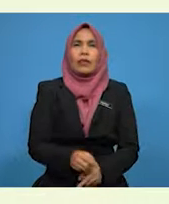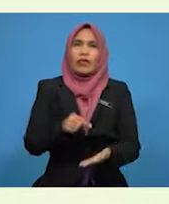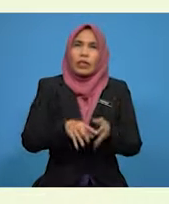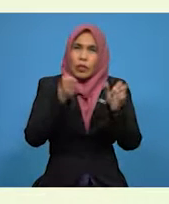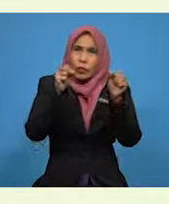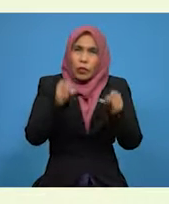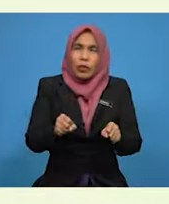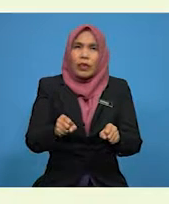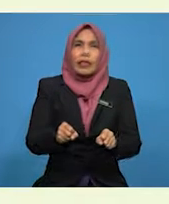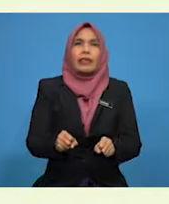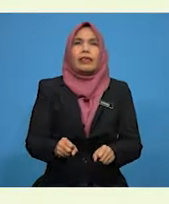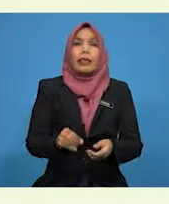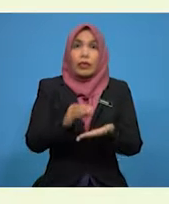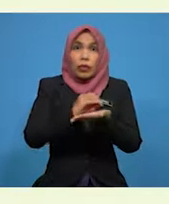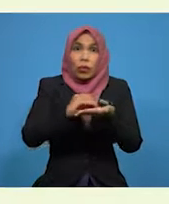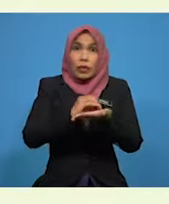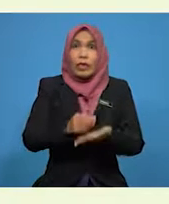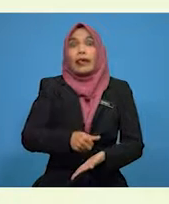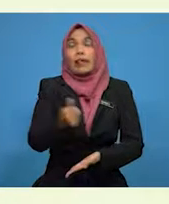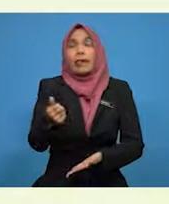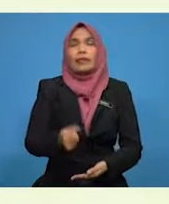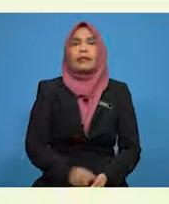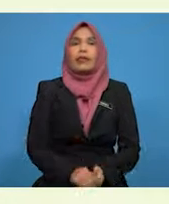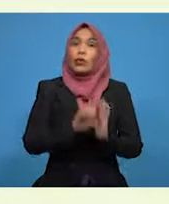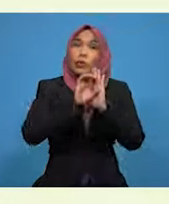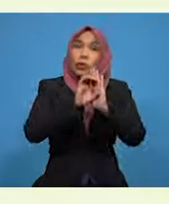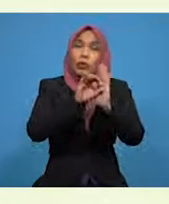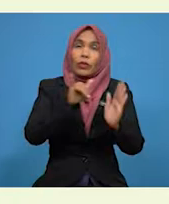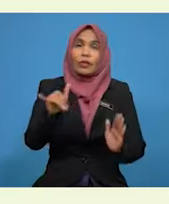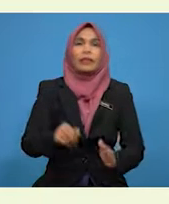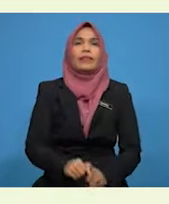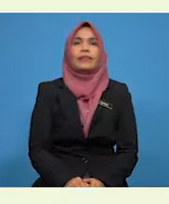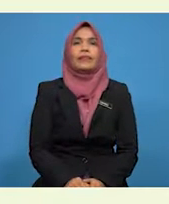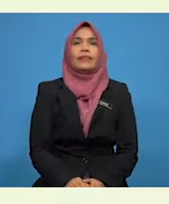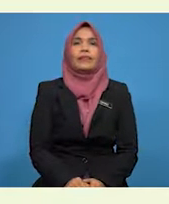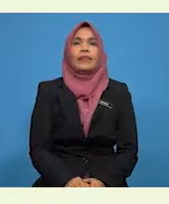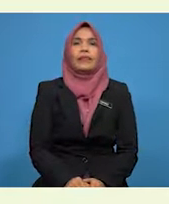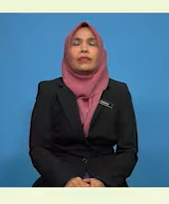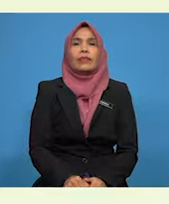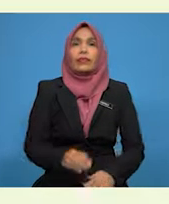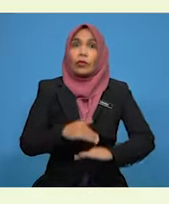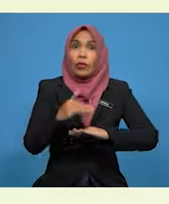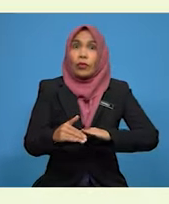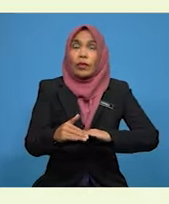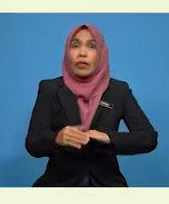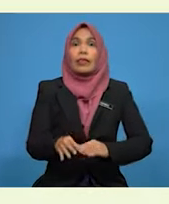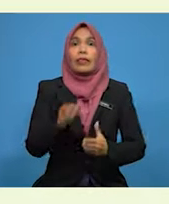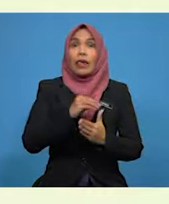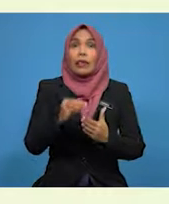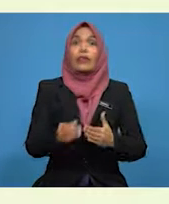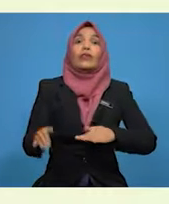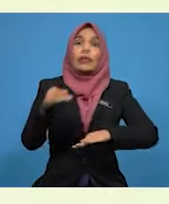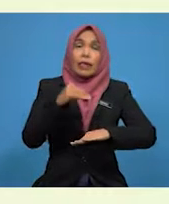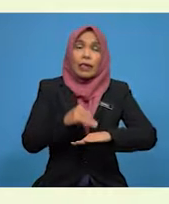boleh menyebabkan kerosakan alatan dan mesin-mesin tersebut. Contohnya, pengendalian menurunkan